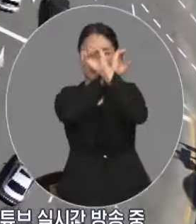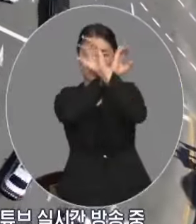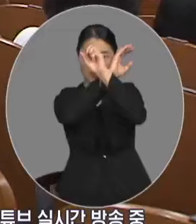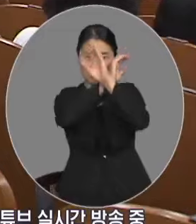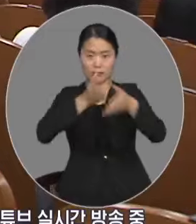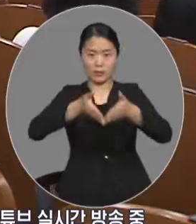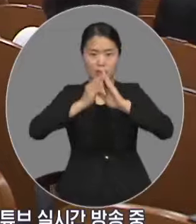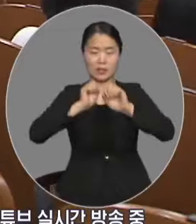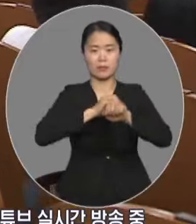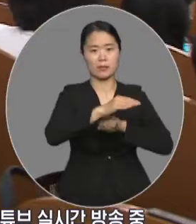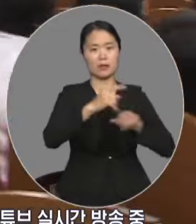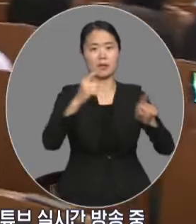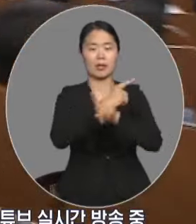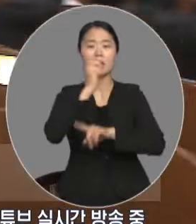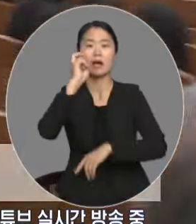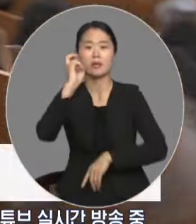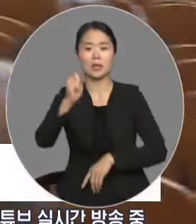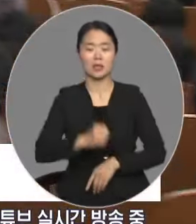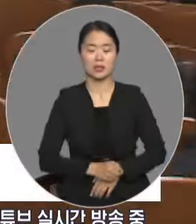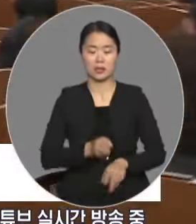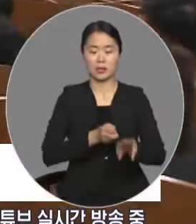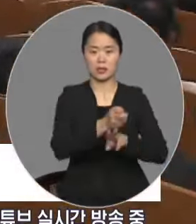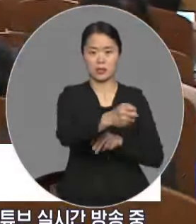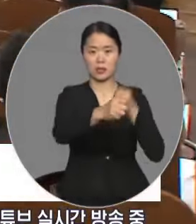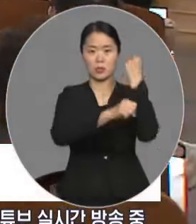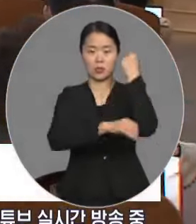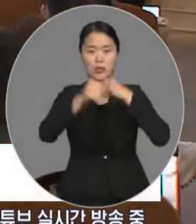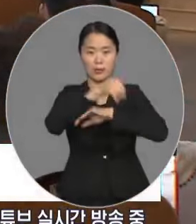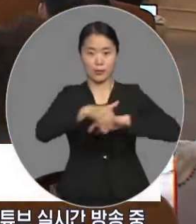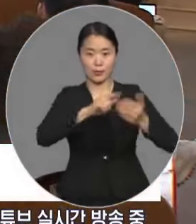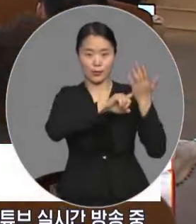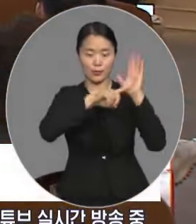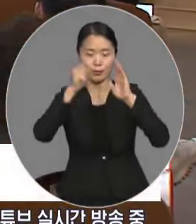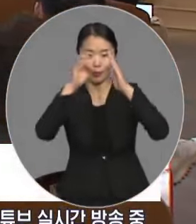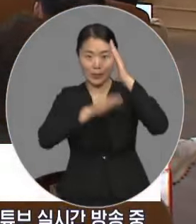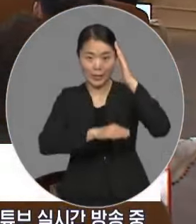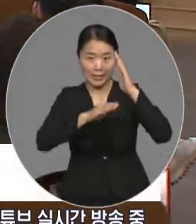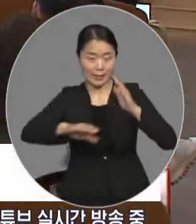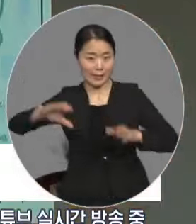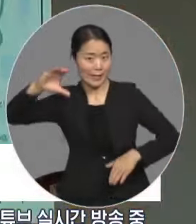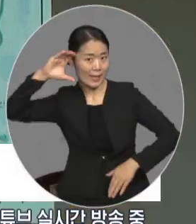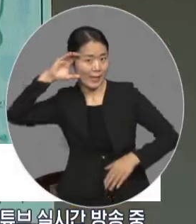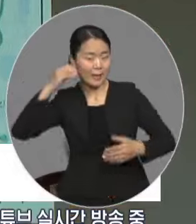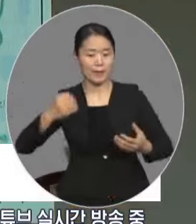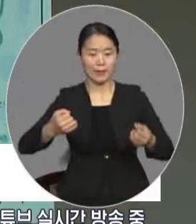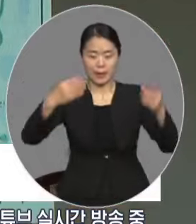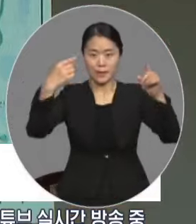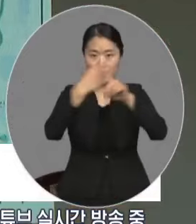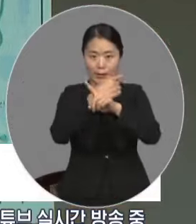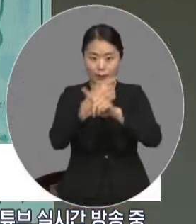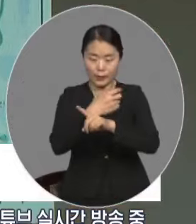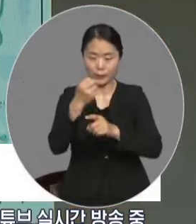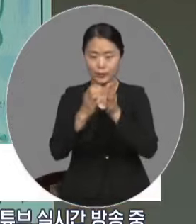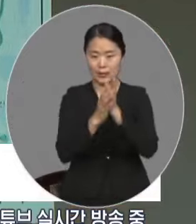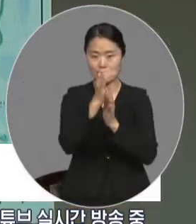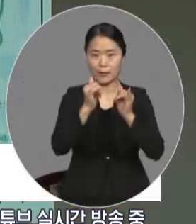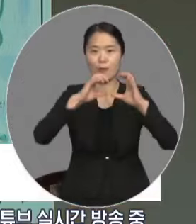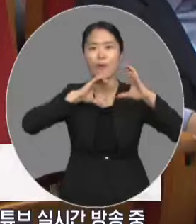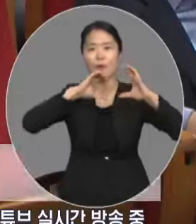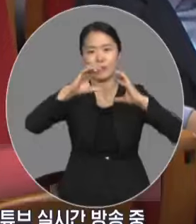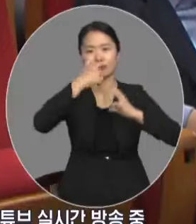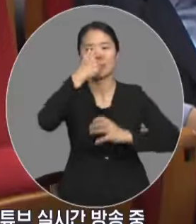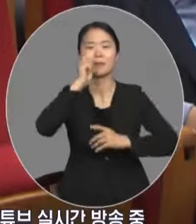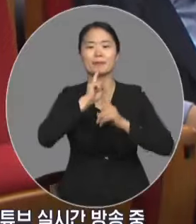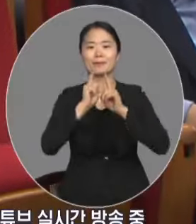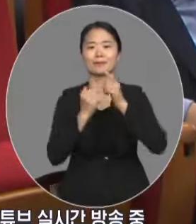남겨뒀습니다. 트램 1호선의 기본계획 발표 공청회에서는 보완책 요구와 함께 시민들과 소통이